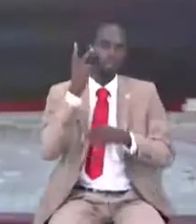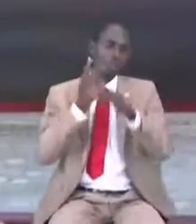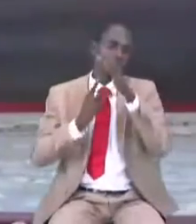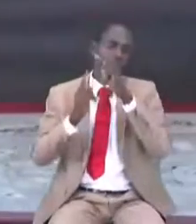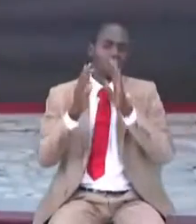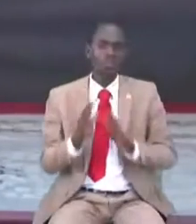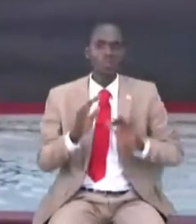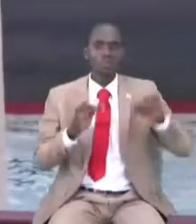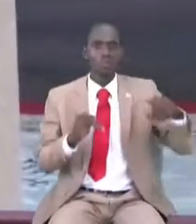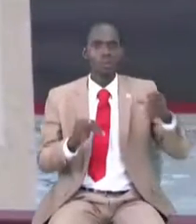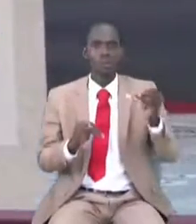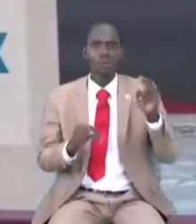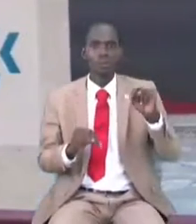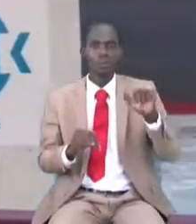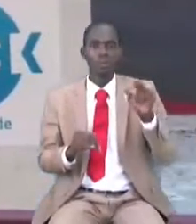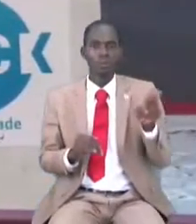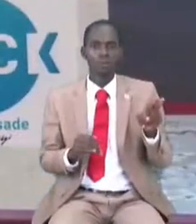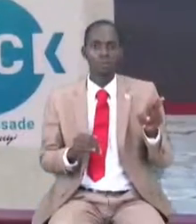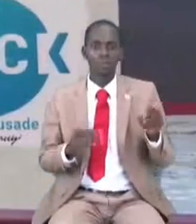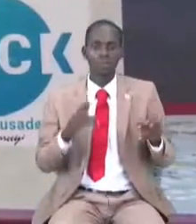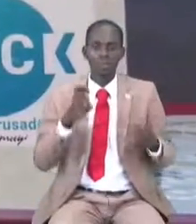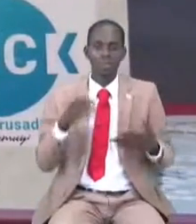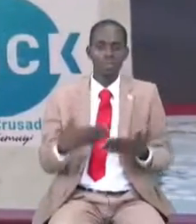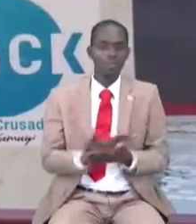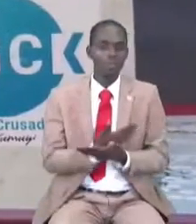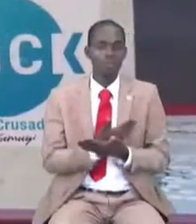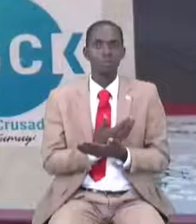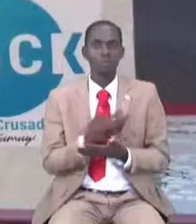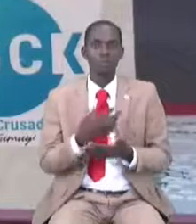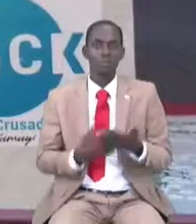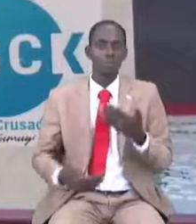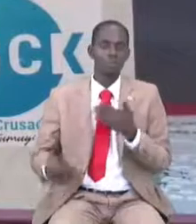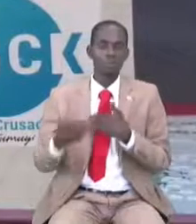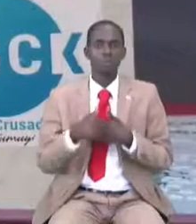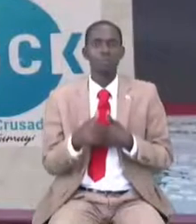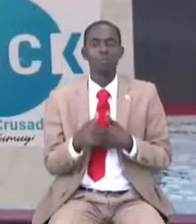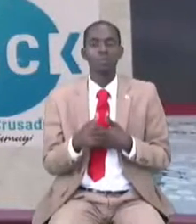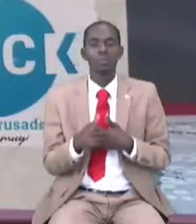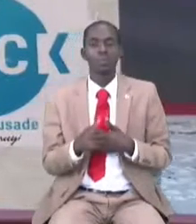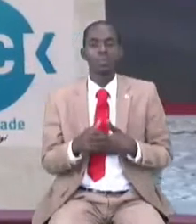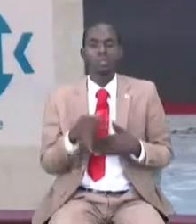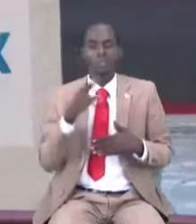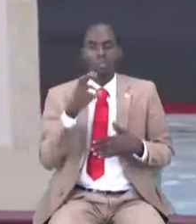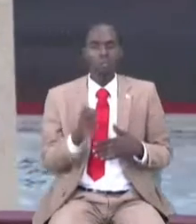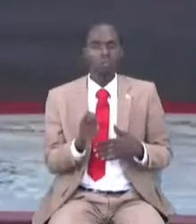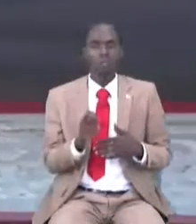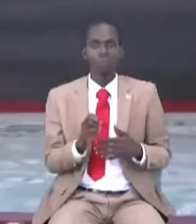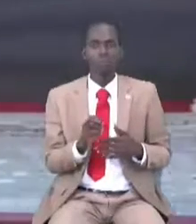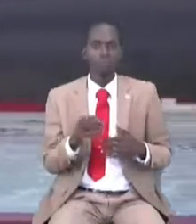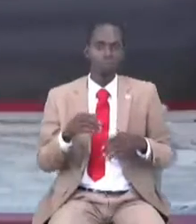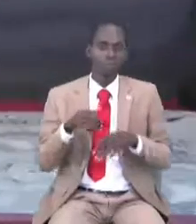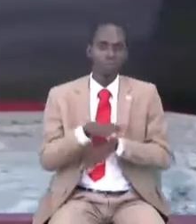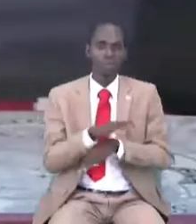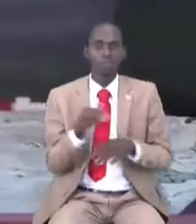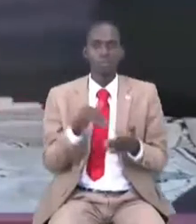restauré, raffiné, recommissionné à prendre le message de la bouche du Seigneur et l'amener aux